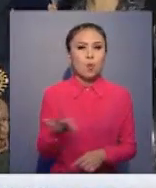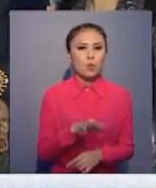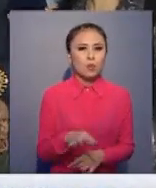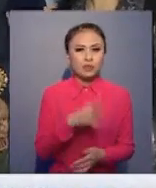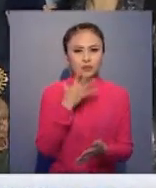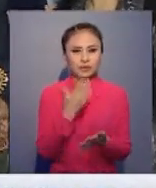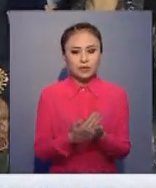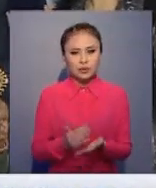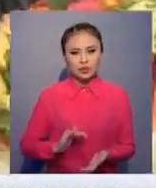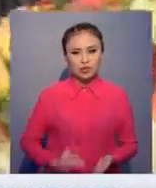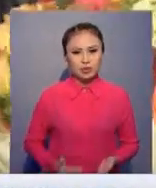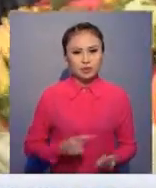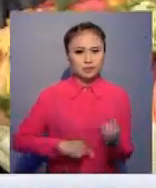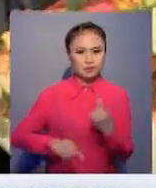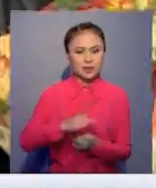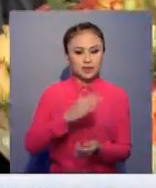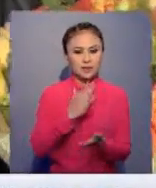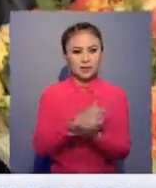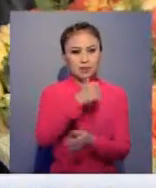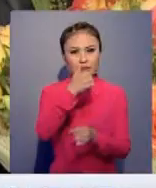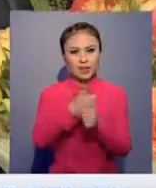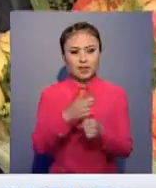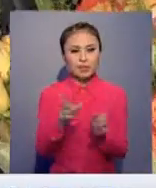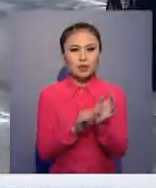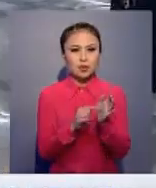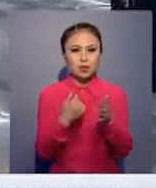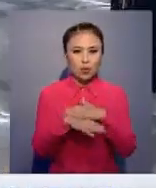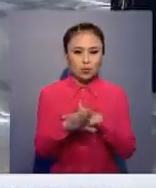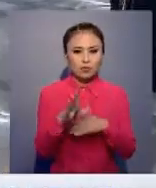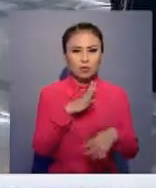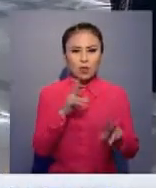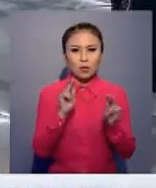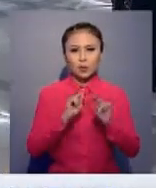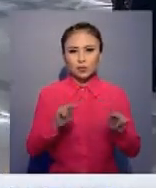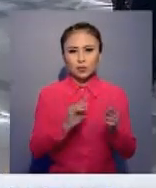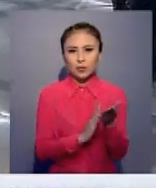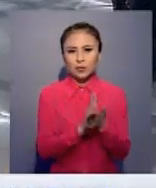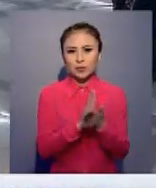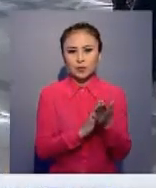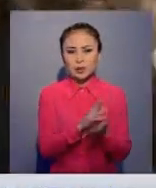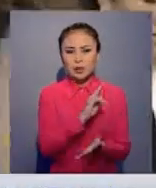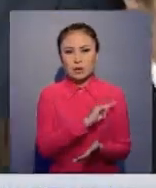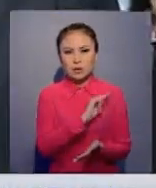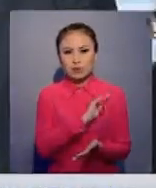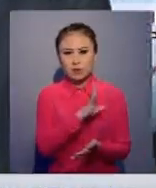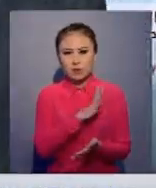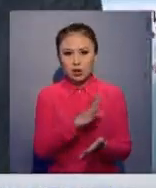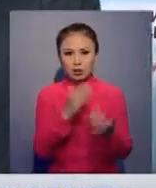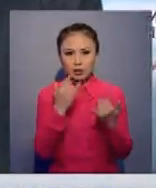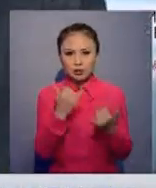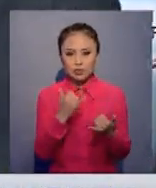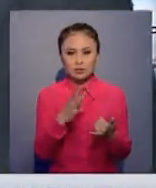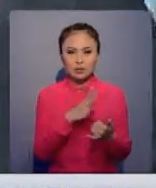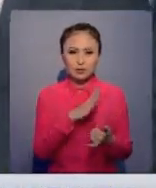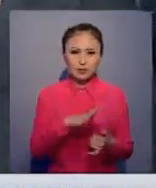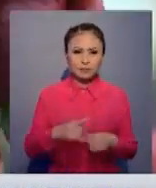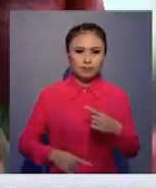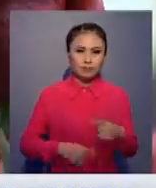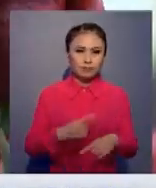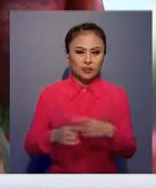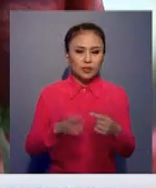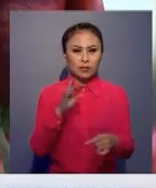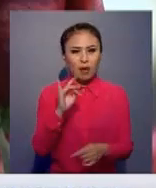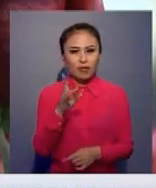жеке шаруашылықпен айналысады. Үйдің отағасы зейнетке шыққанша ұстаздық қызмет қылып шәкірт тәрбиелеген. Ал қазір ұл қыздарынан тараған